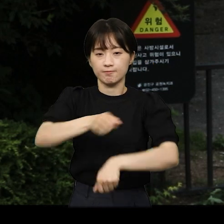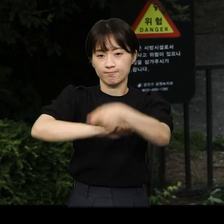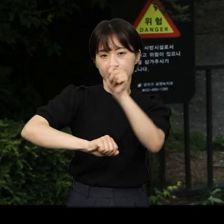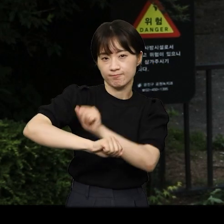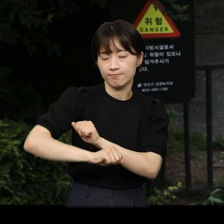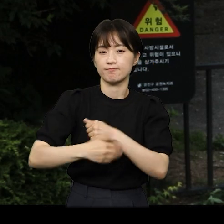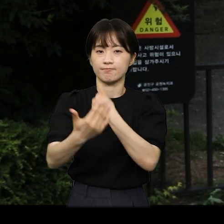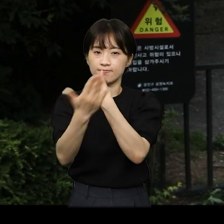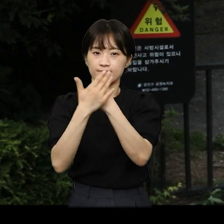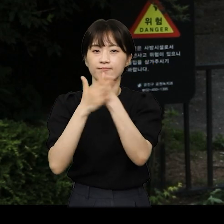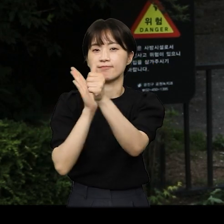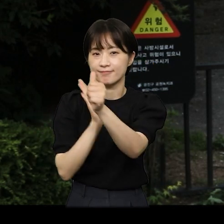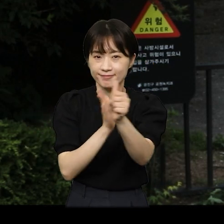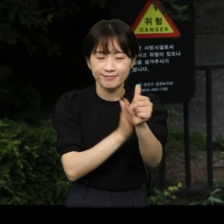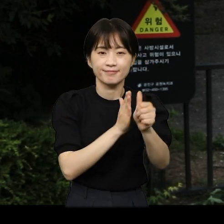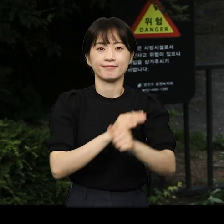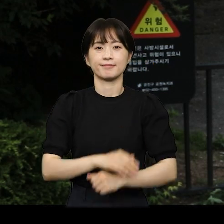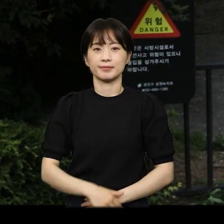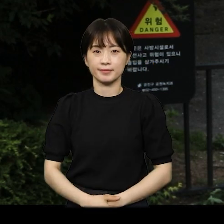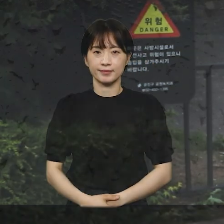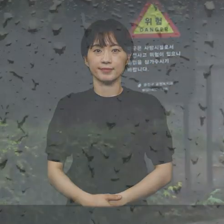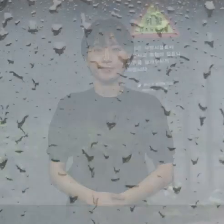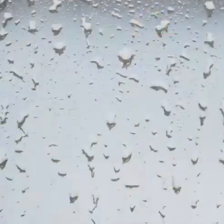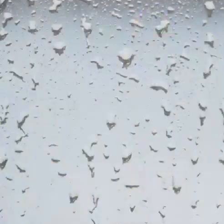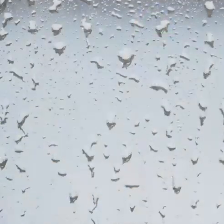앞장서서 노력해 주시길 바랍니다.